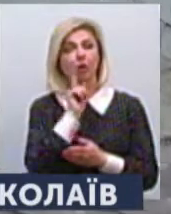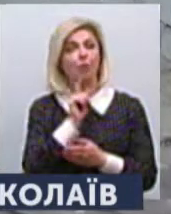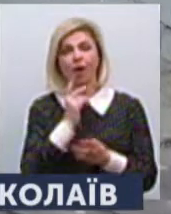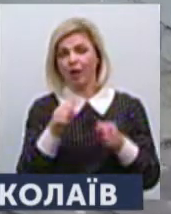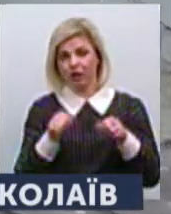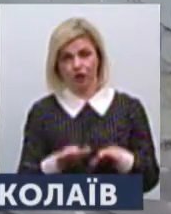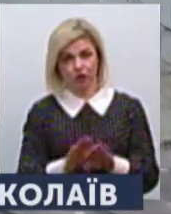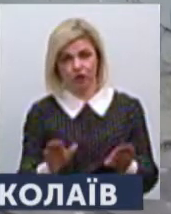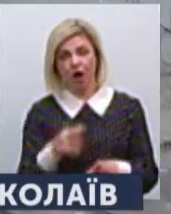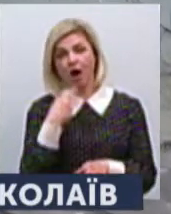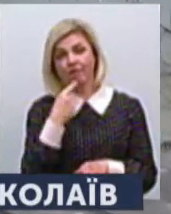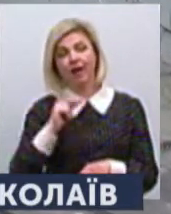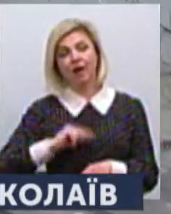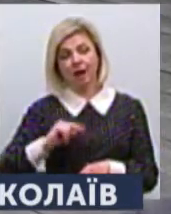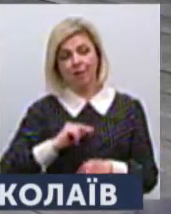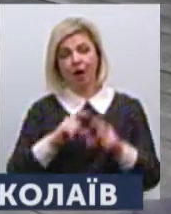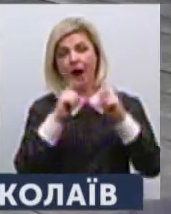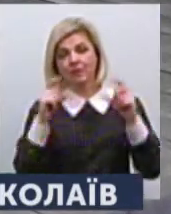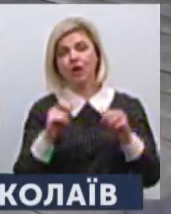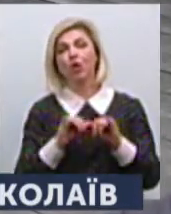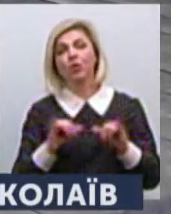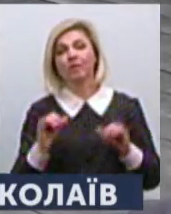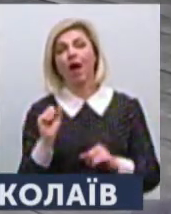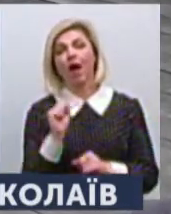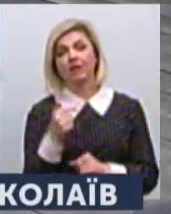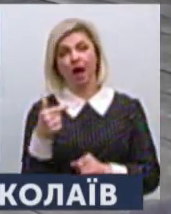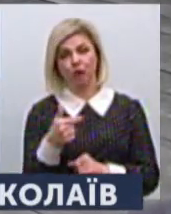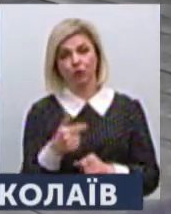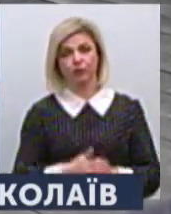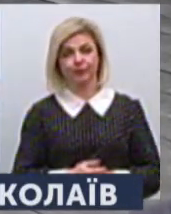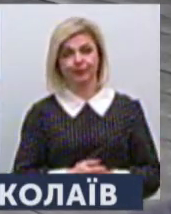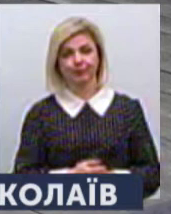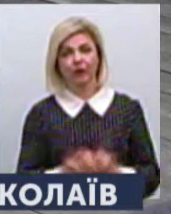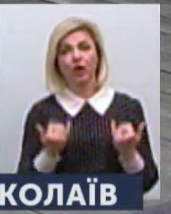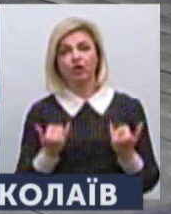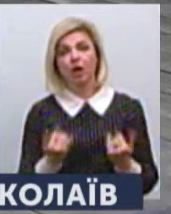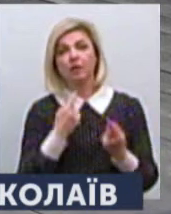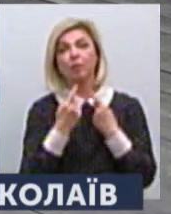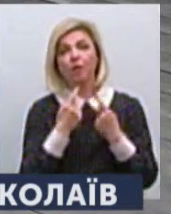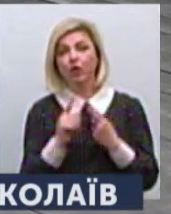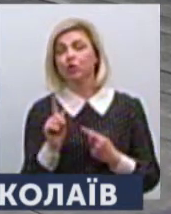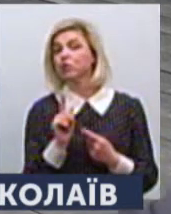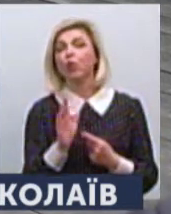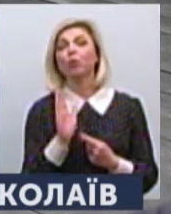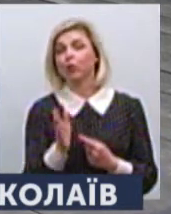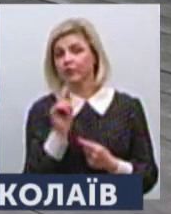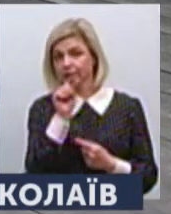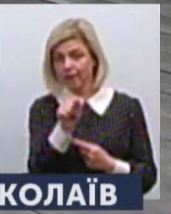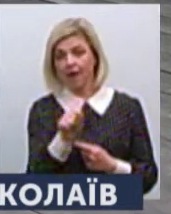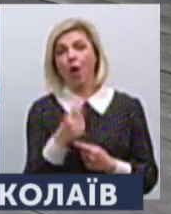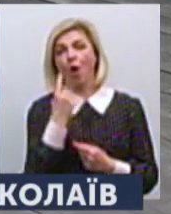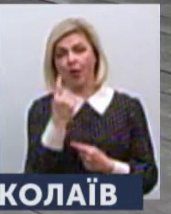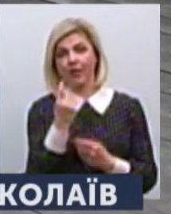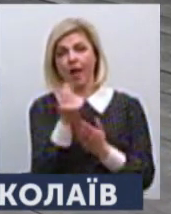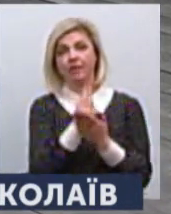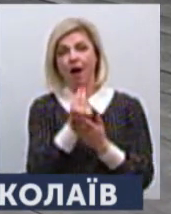вирішили, говорить співробітниця Агенції розвитку Анна Ганжул. Ми зараз розмовляємо, що саме це буде. Одна з локацій – це